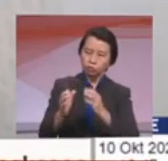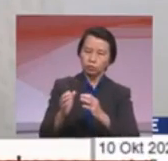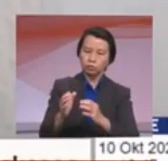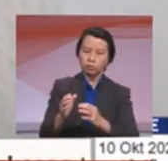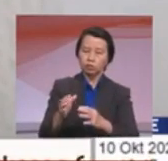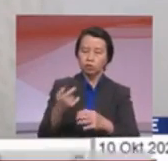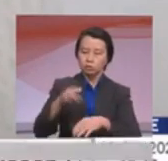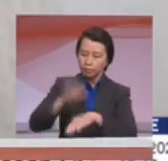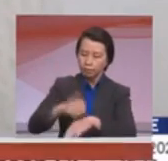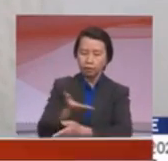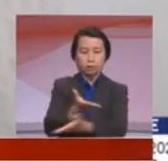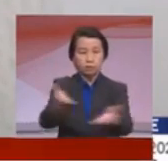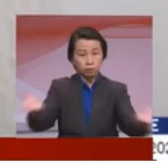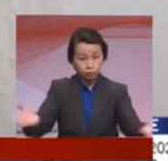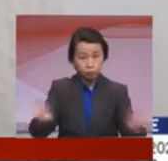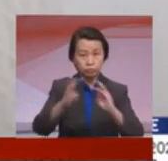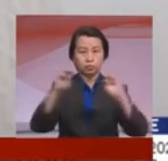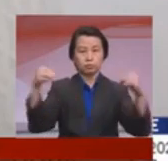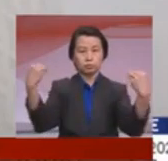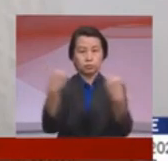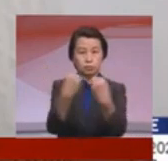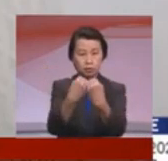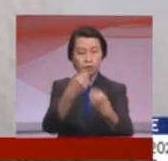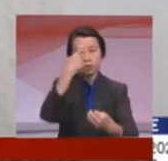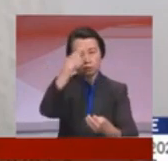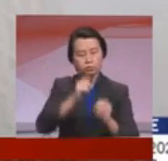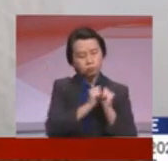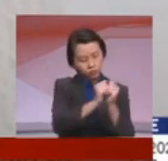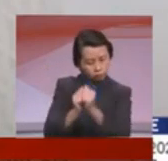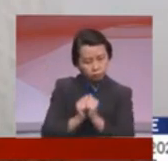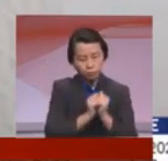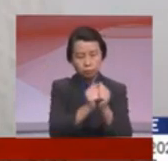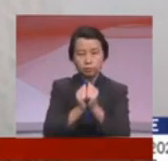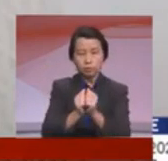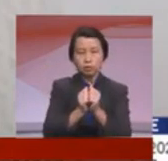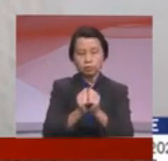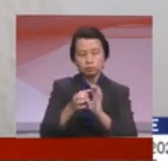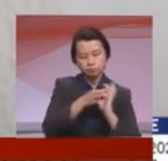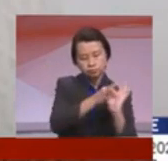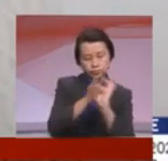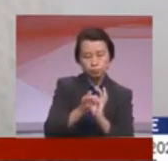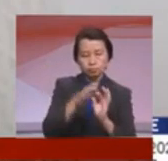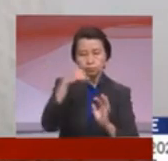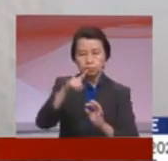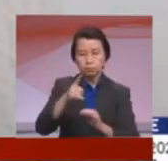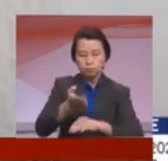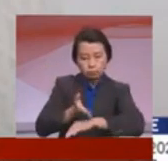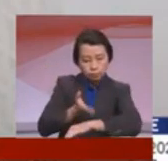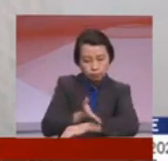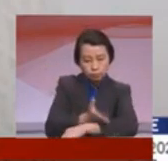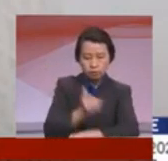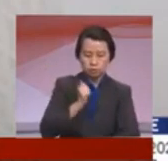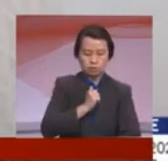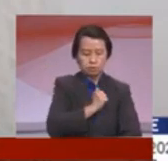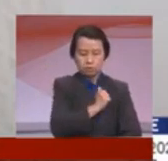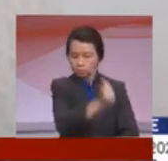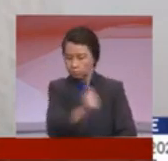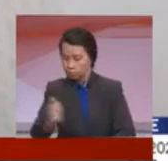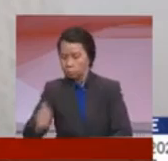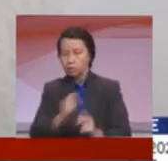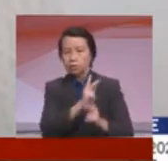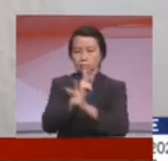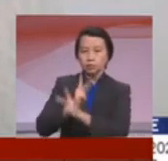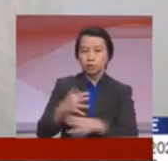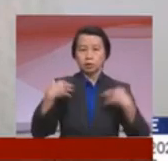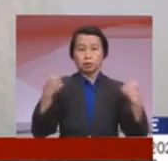Sihat mengajak semua lapisan masyarakat untuk bersama-sama berganding bahu bagi memperkasakan diri dengan